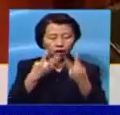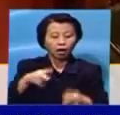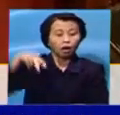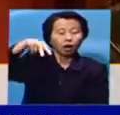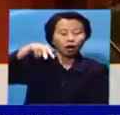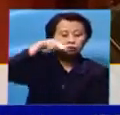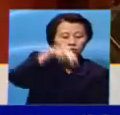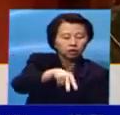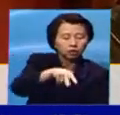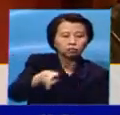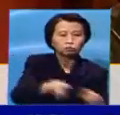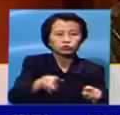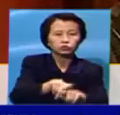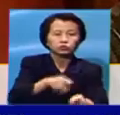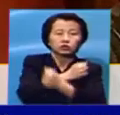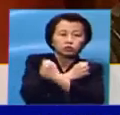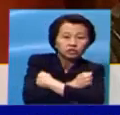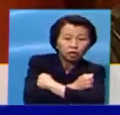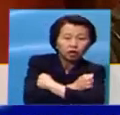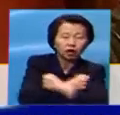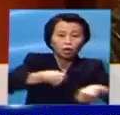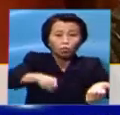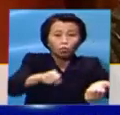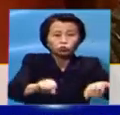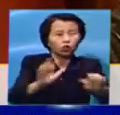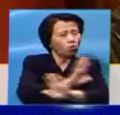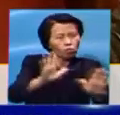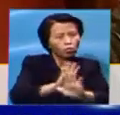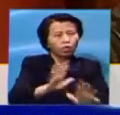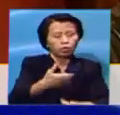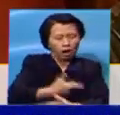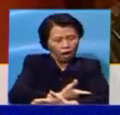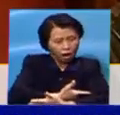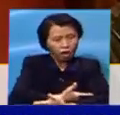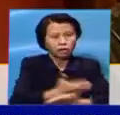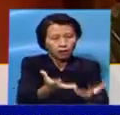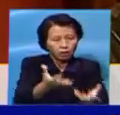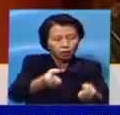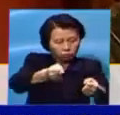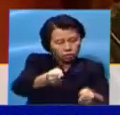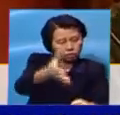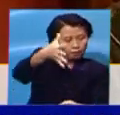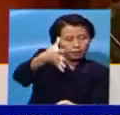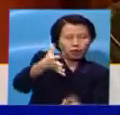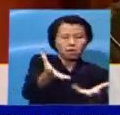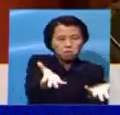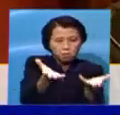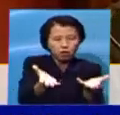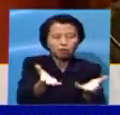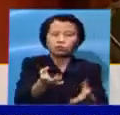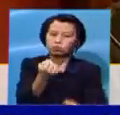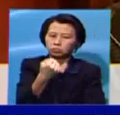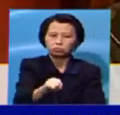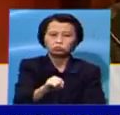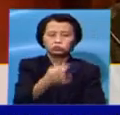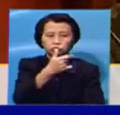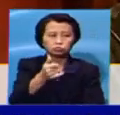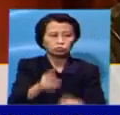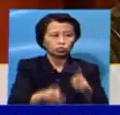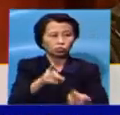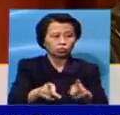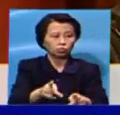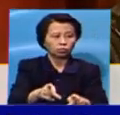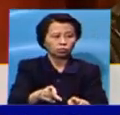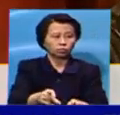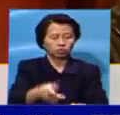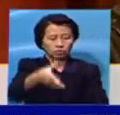seolah-olah macam dia dia sayangkan motor tak Sebenarnya dia nak lepaskan diri daripada motor pasal Wan yang hulu tangan